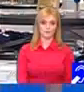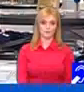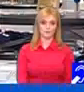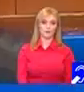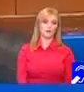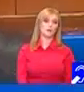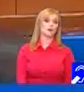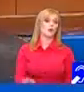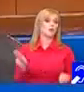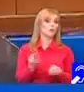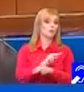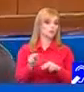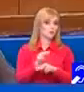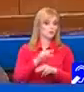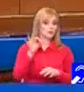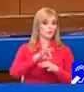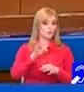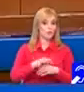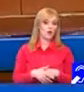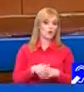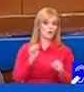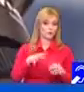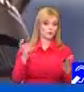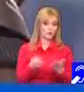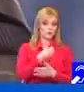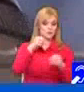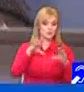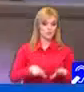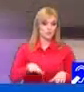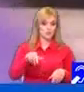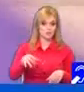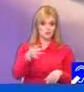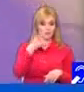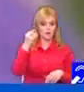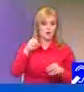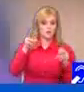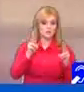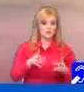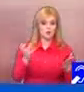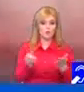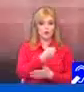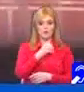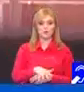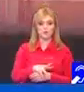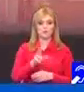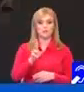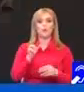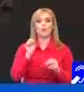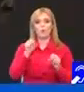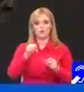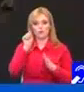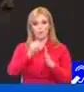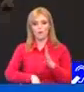Un tratament pentru boala secolului ar putea fi descoperit în Republica Moldova. Specialiștii de la Chișinău au identificat molecule capabile să